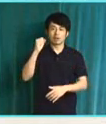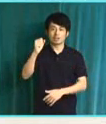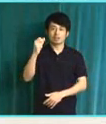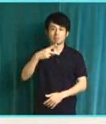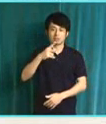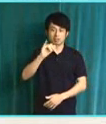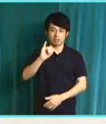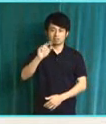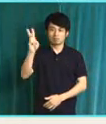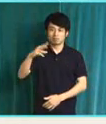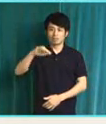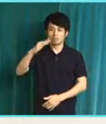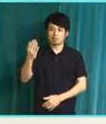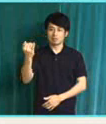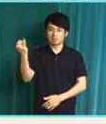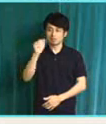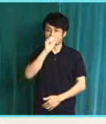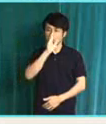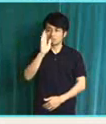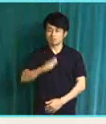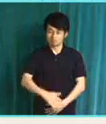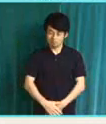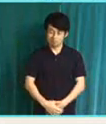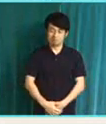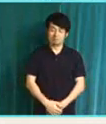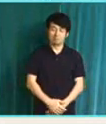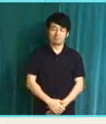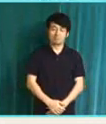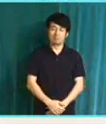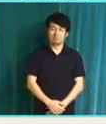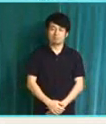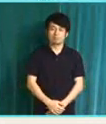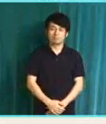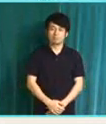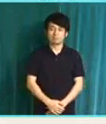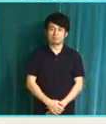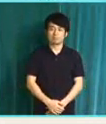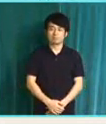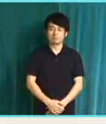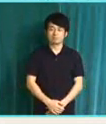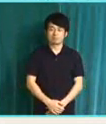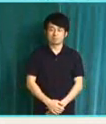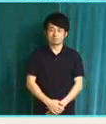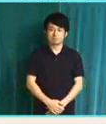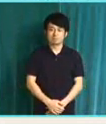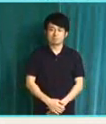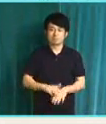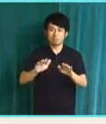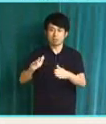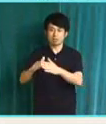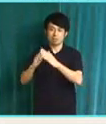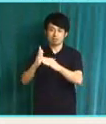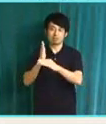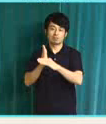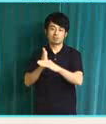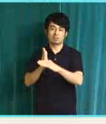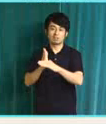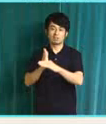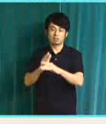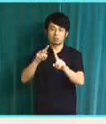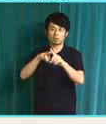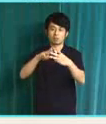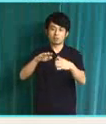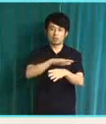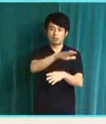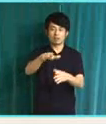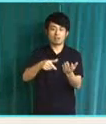杉山さんです。よろしくお願いいたします。 お願いします。 それではまずはじめにですね、現在開発が進められています